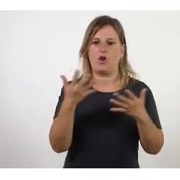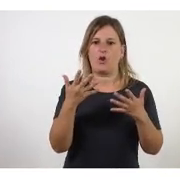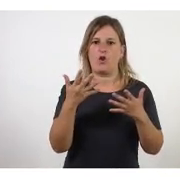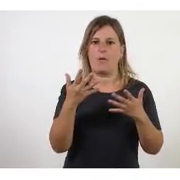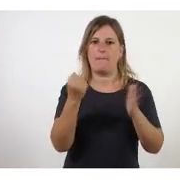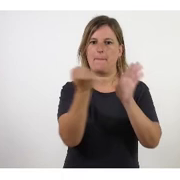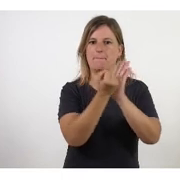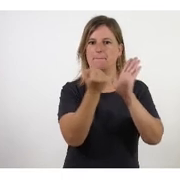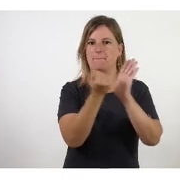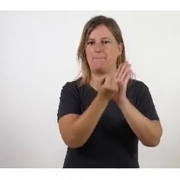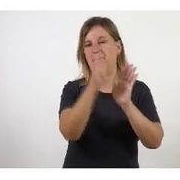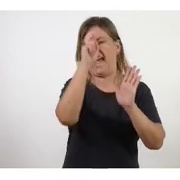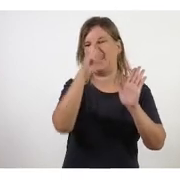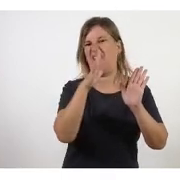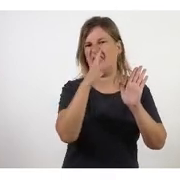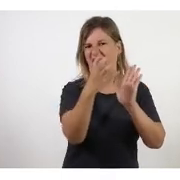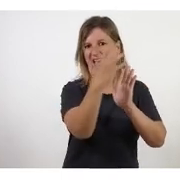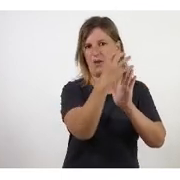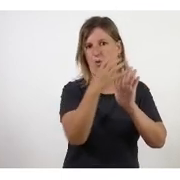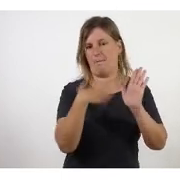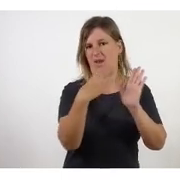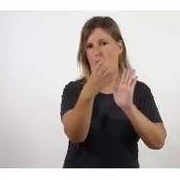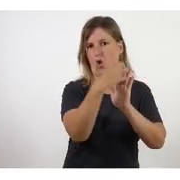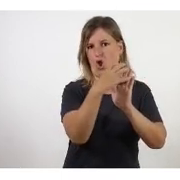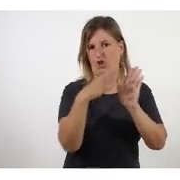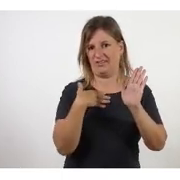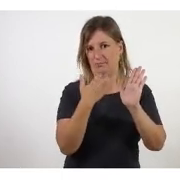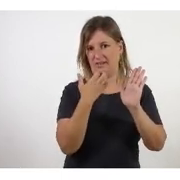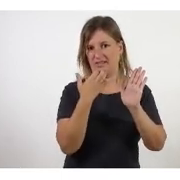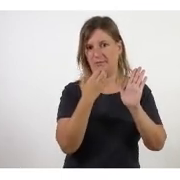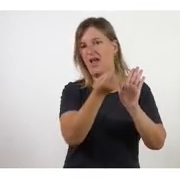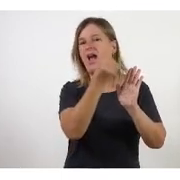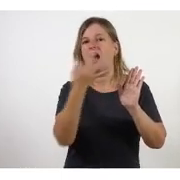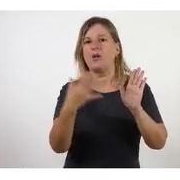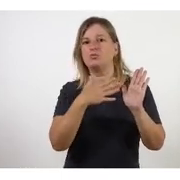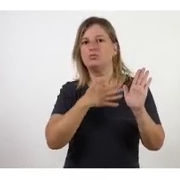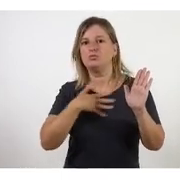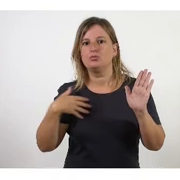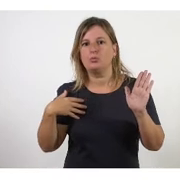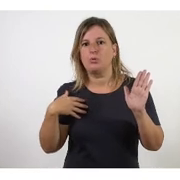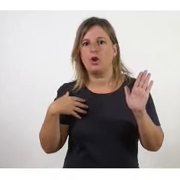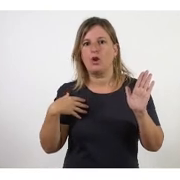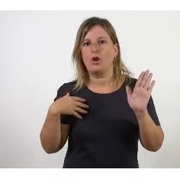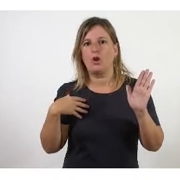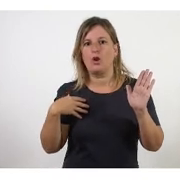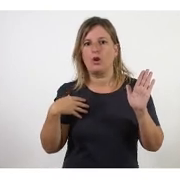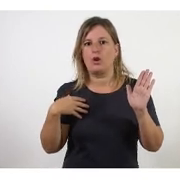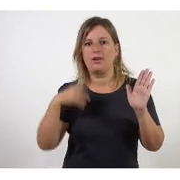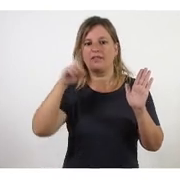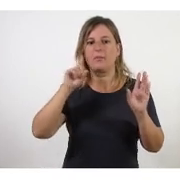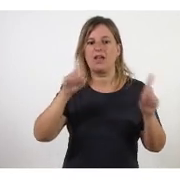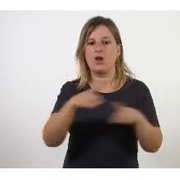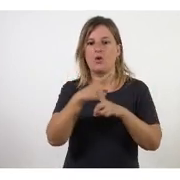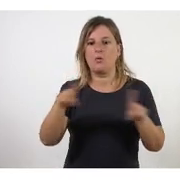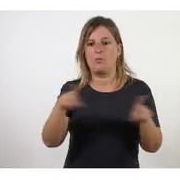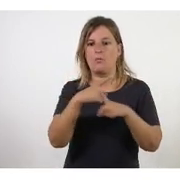d'aigua o el logotip de la nostra associació o entitat. Els que vulgueu ficar-li un música, que